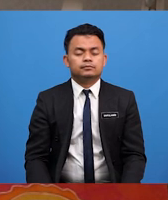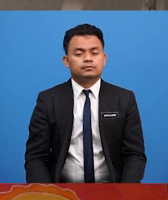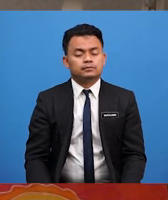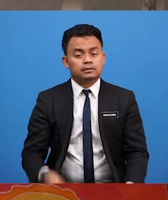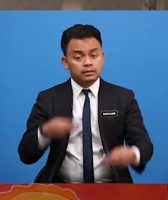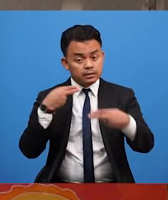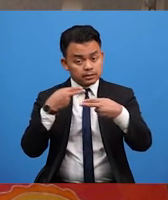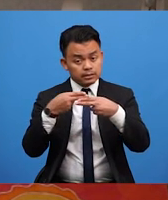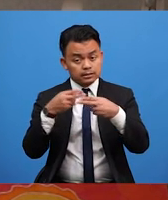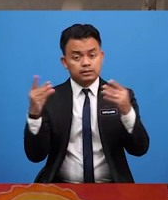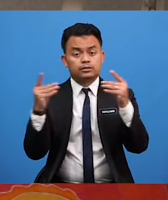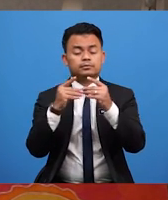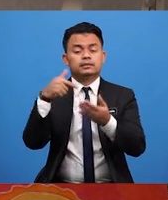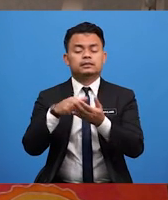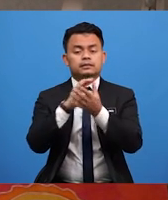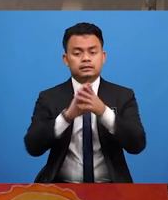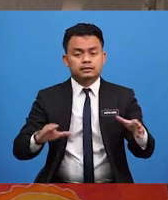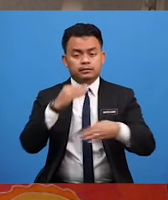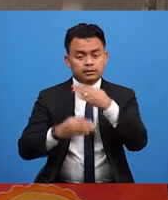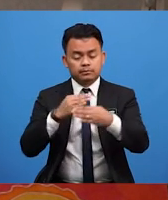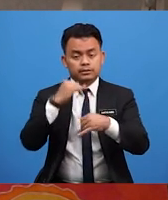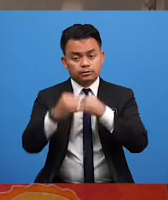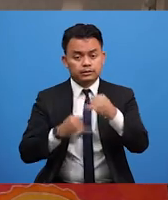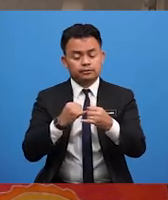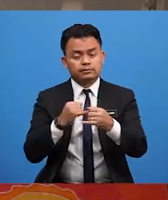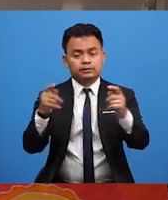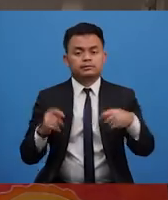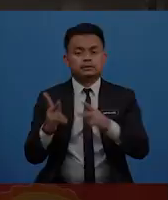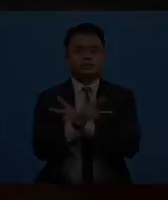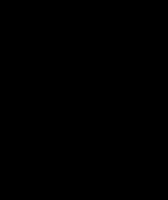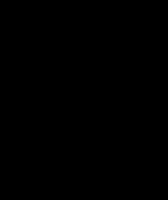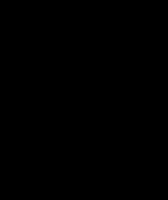Sehingga kita berjumpa lagi. Selamat maju jaya. Sekian, terima kasih.